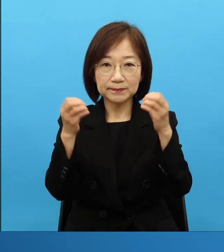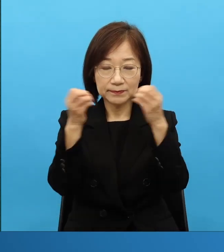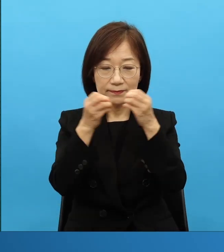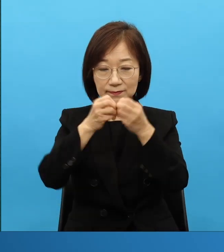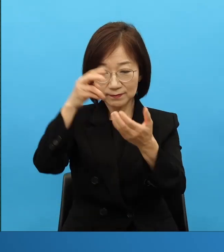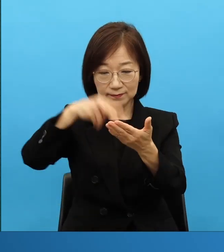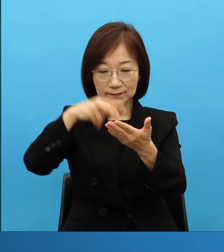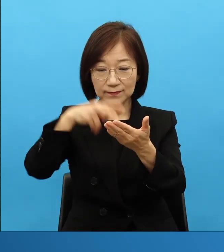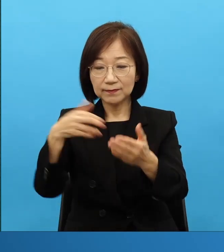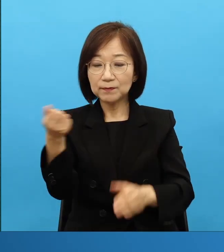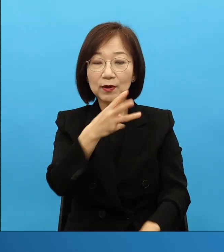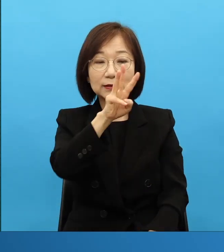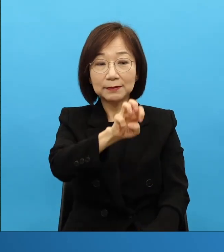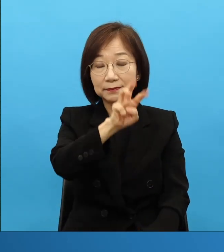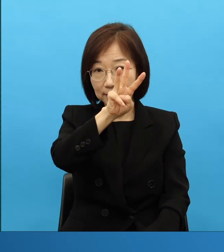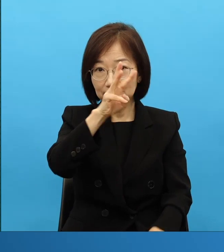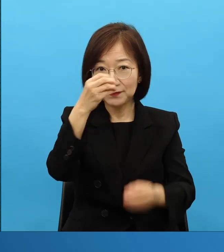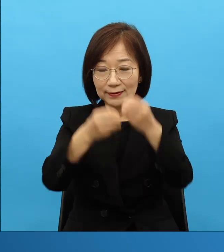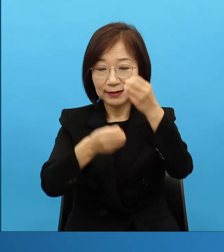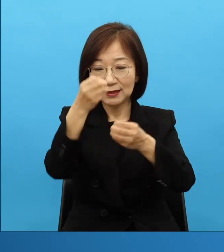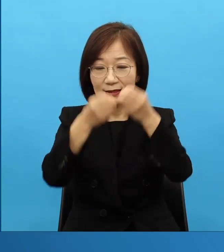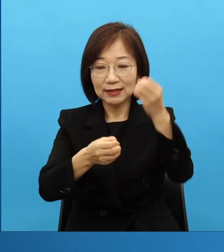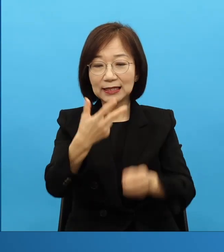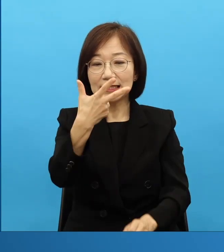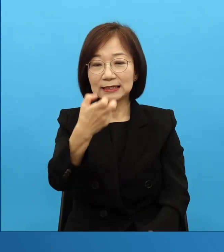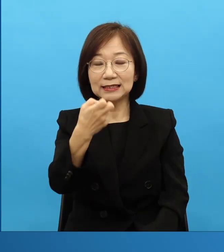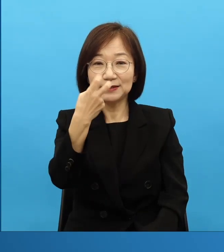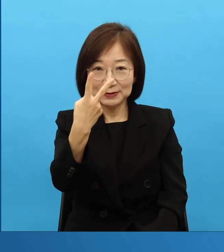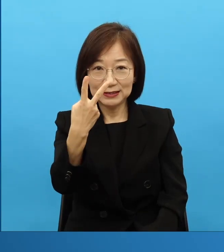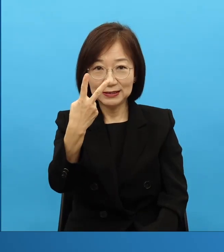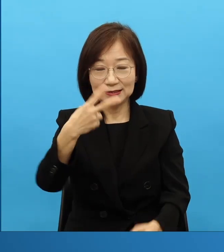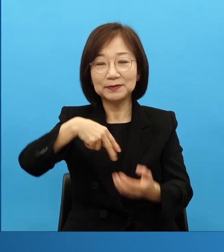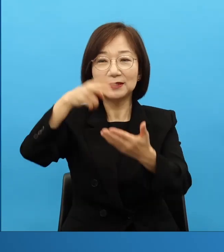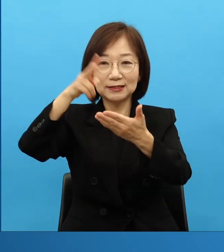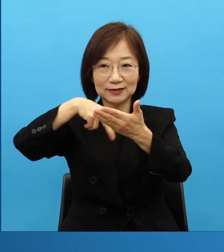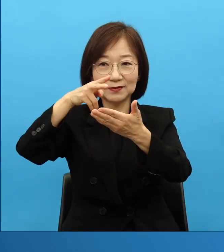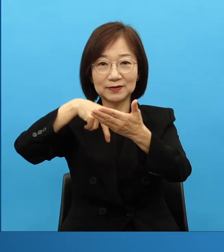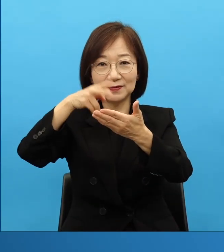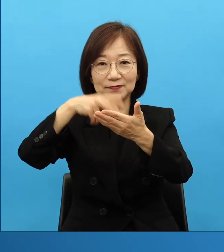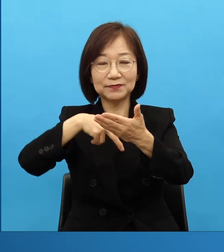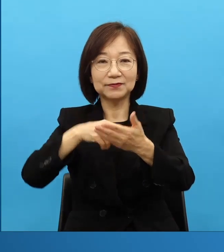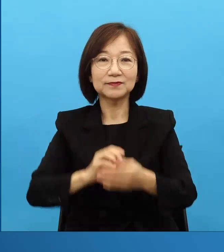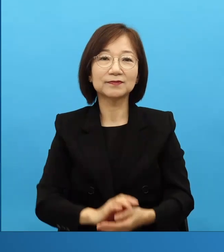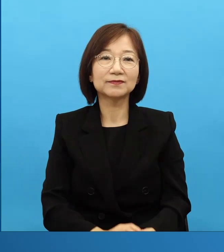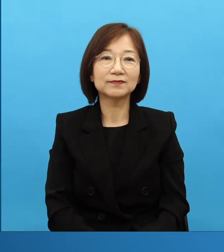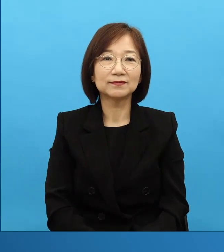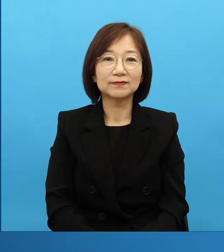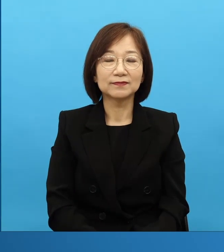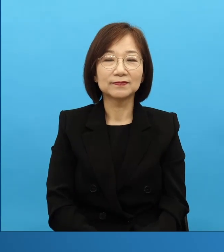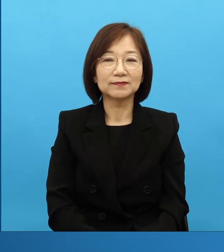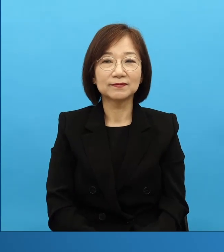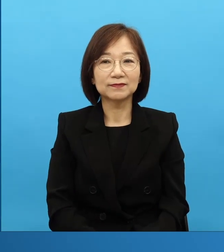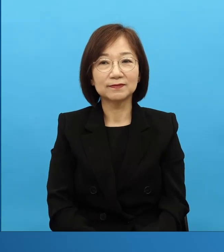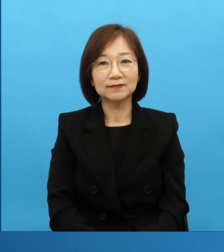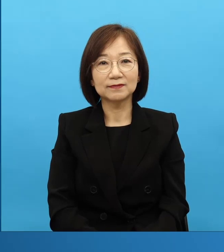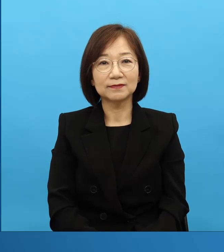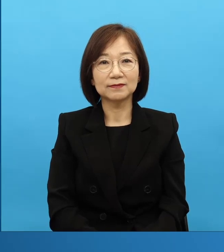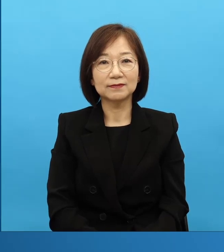교독문 33번 시편 72편의 말씀을 교독합니다. Let's read responsive reading number 33, Psalm 72.